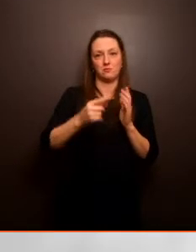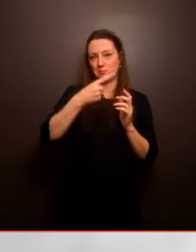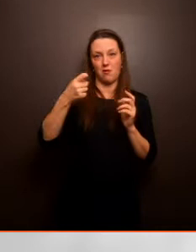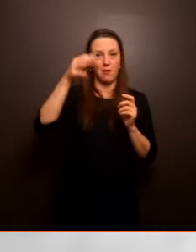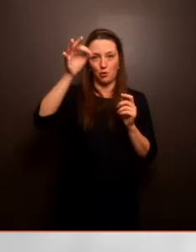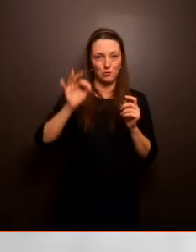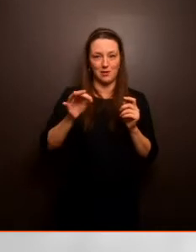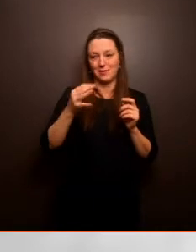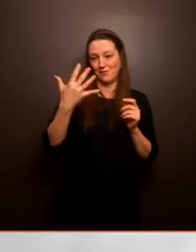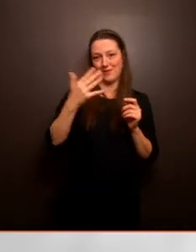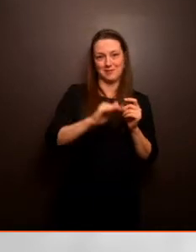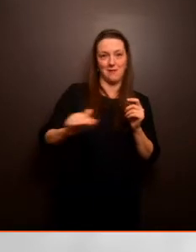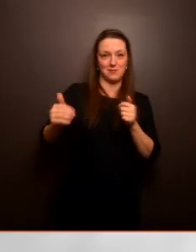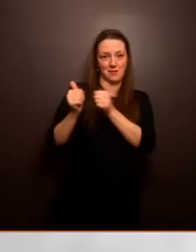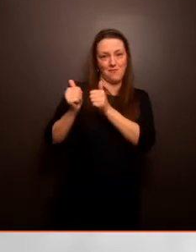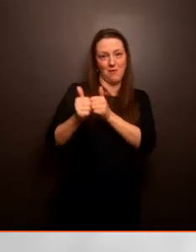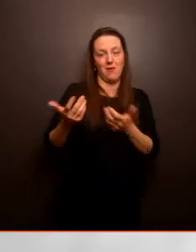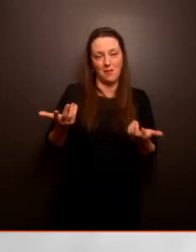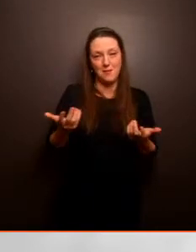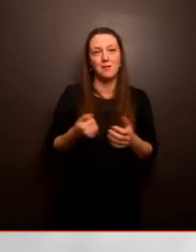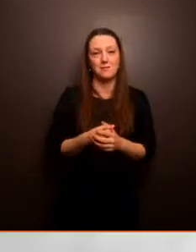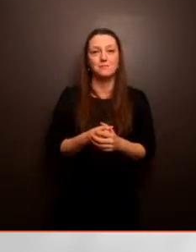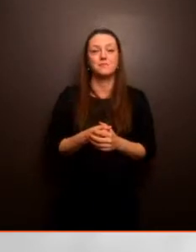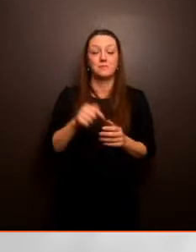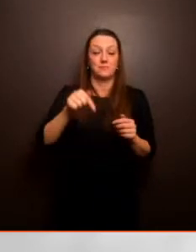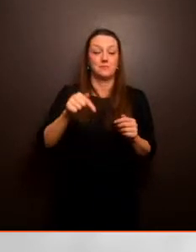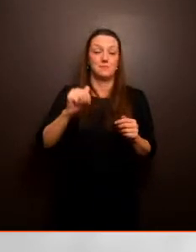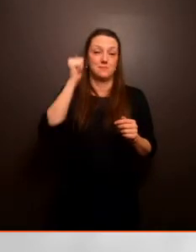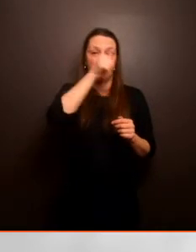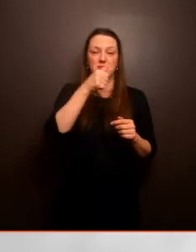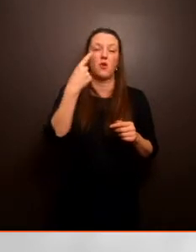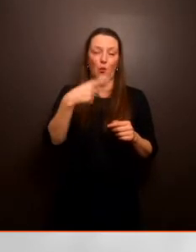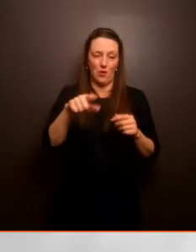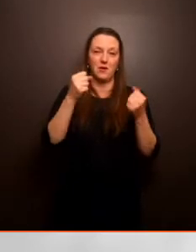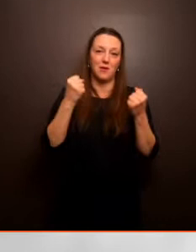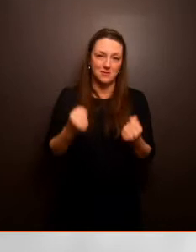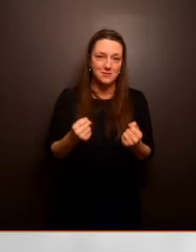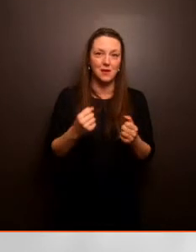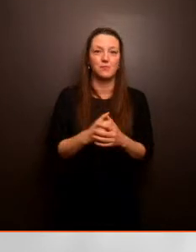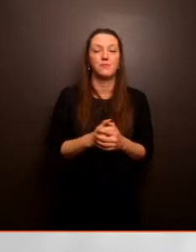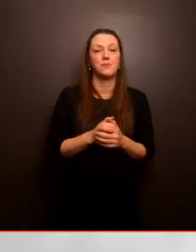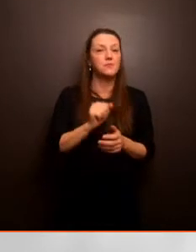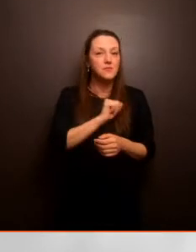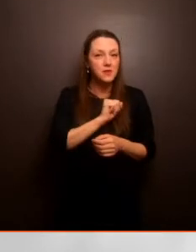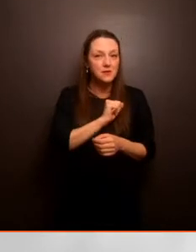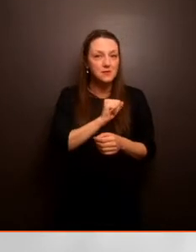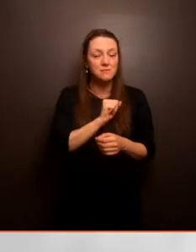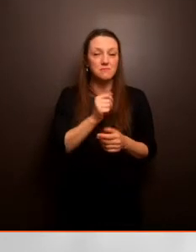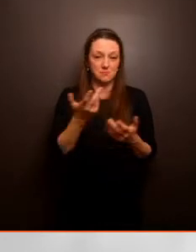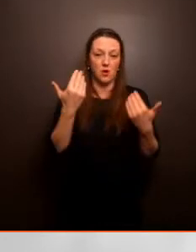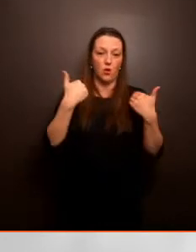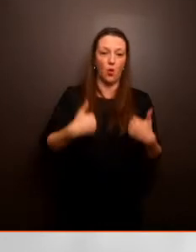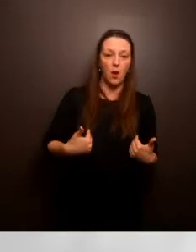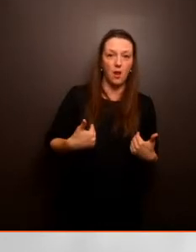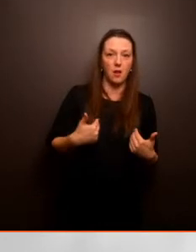selliga. Ja see aasta on olnud raske. Ja see aasta on olnud raske just eelkõige nende rollide